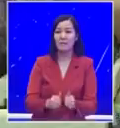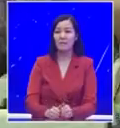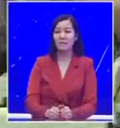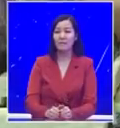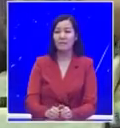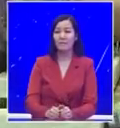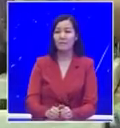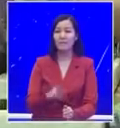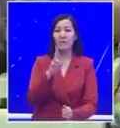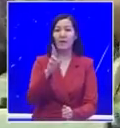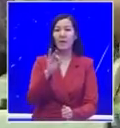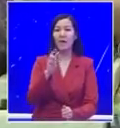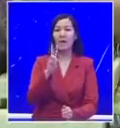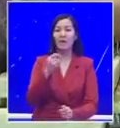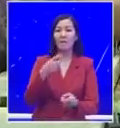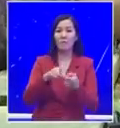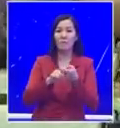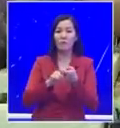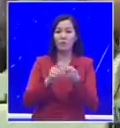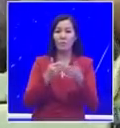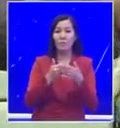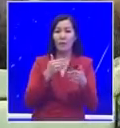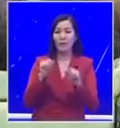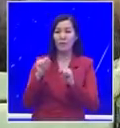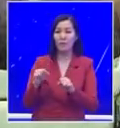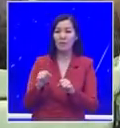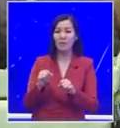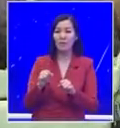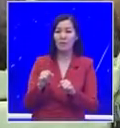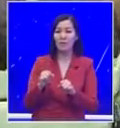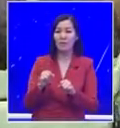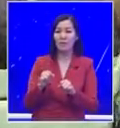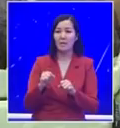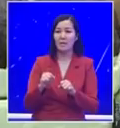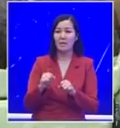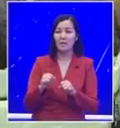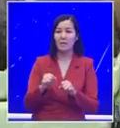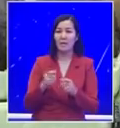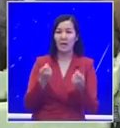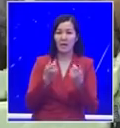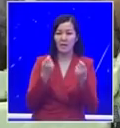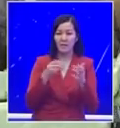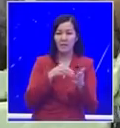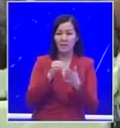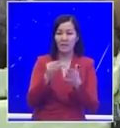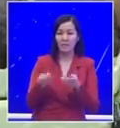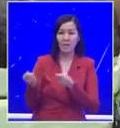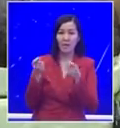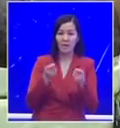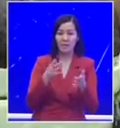шығармайды. Коронавирус шықпай тұрғанда бұны дәрі жасап ішетін, аз-аздан алатынбыз.